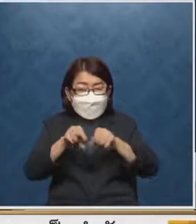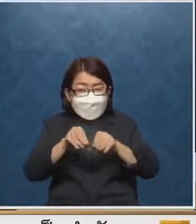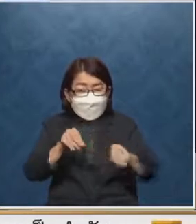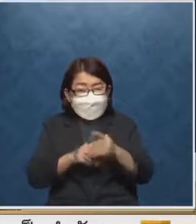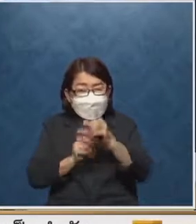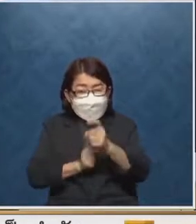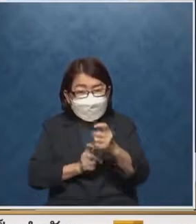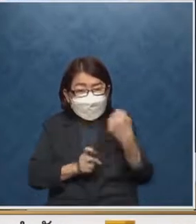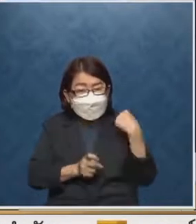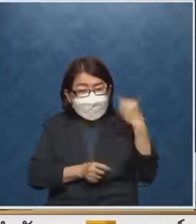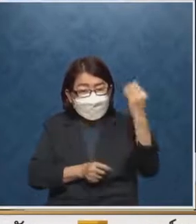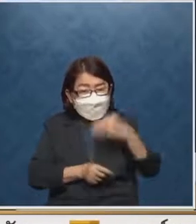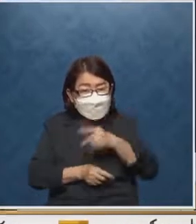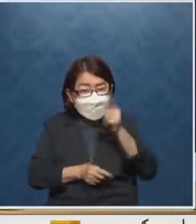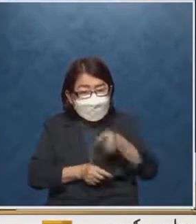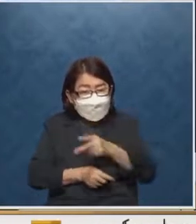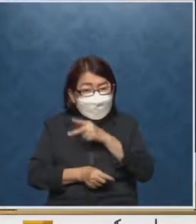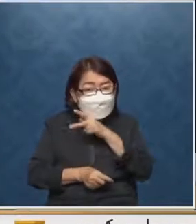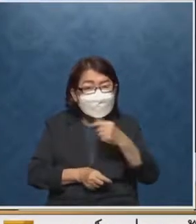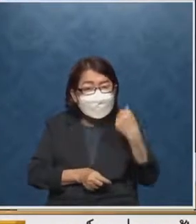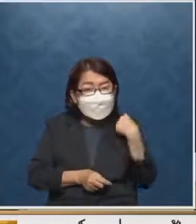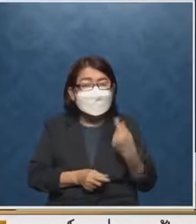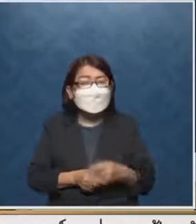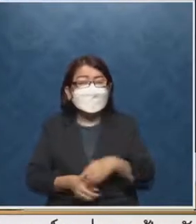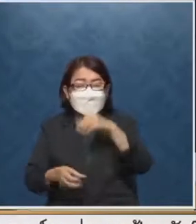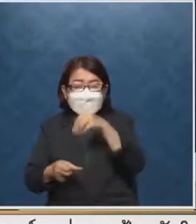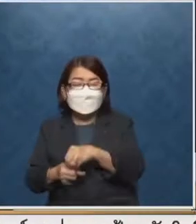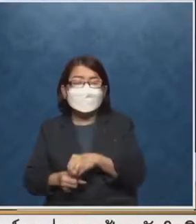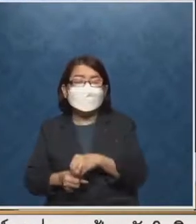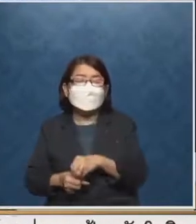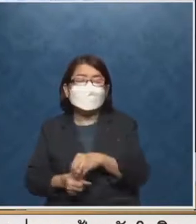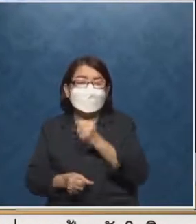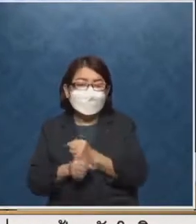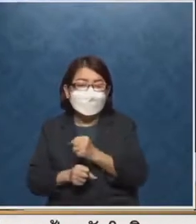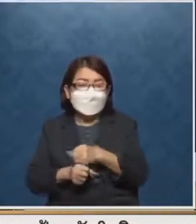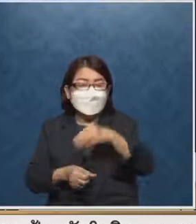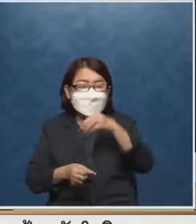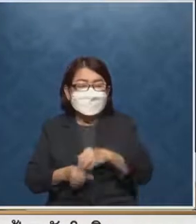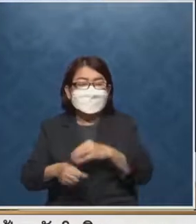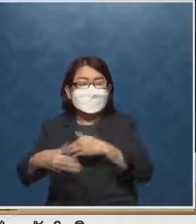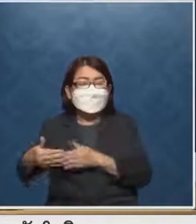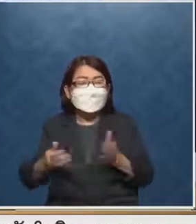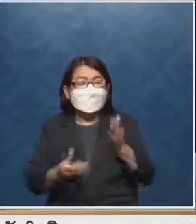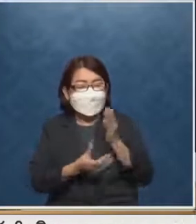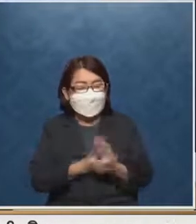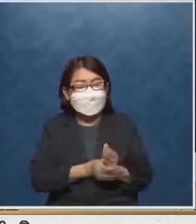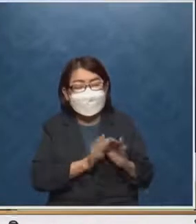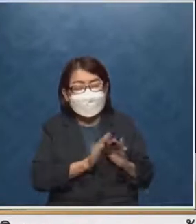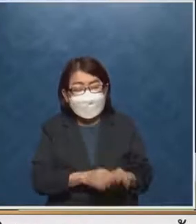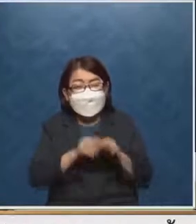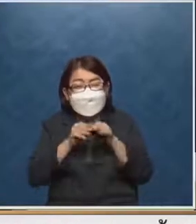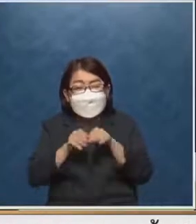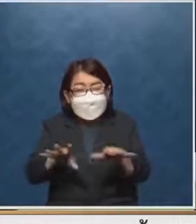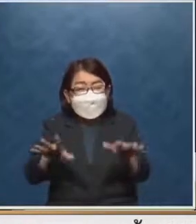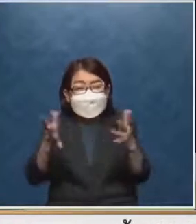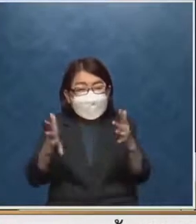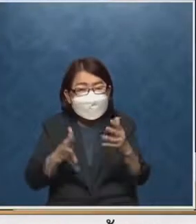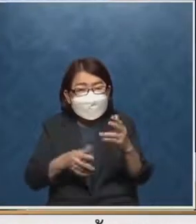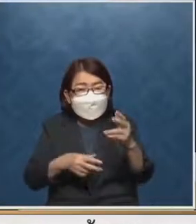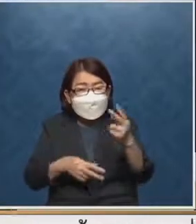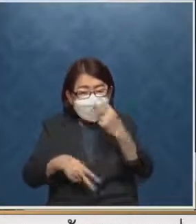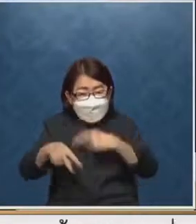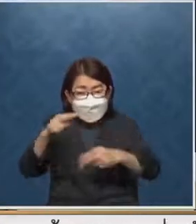แต่ในกระดาษมีแต่ในห้องมีแต่ในที่ทำงานท่านยังไม่กระจายออกไปดูแลไปสร้างสรรค์จริง